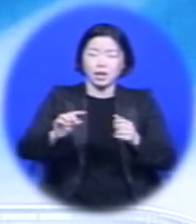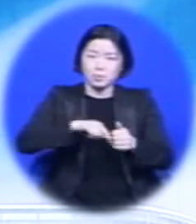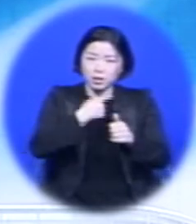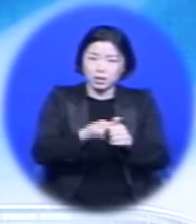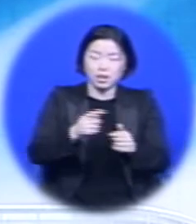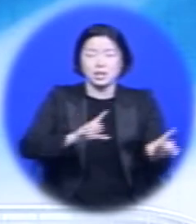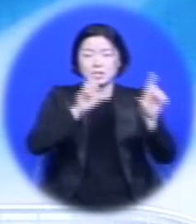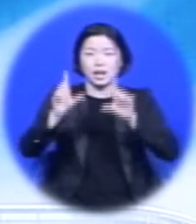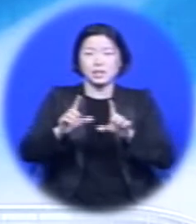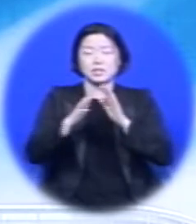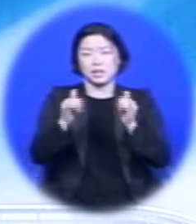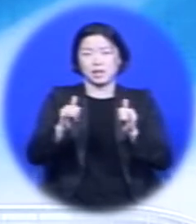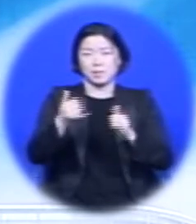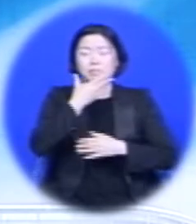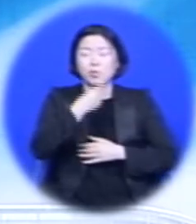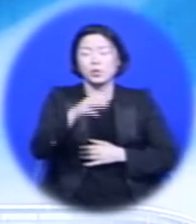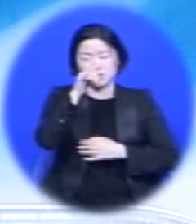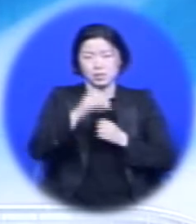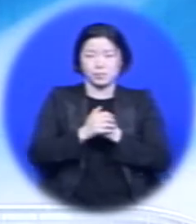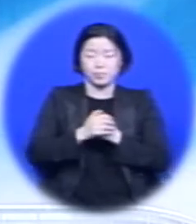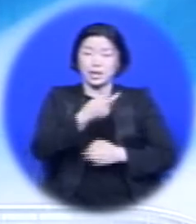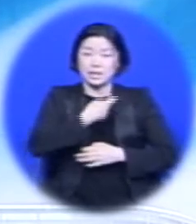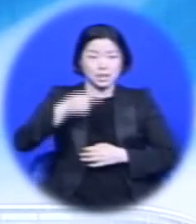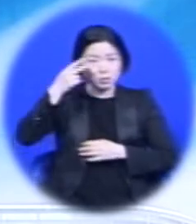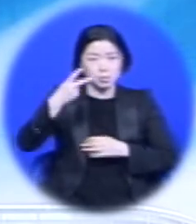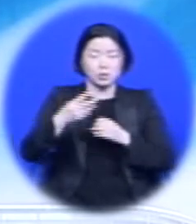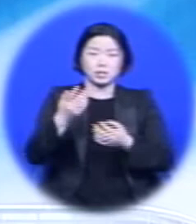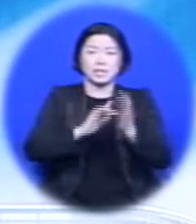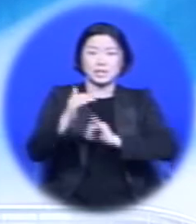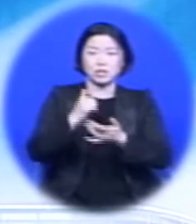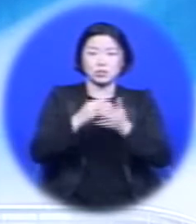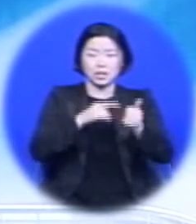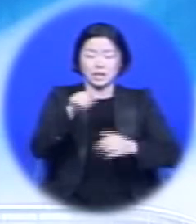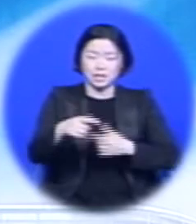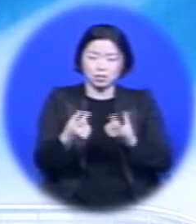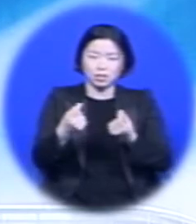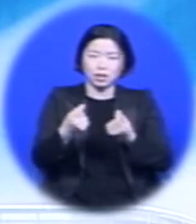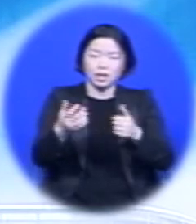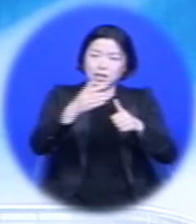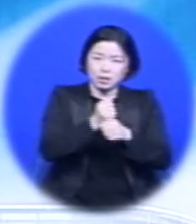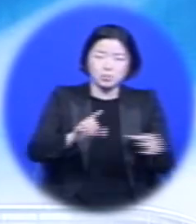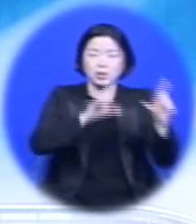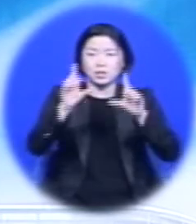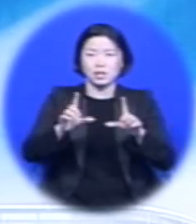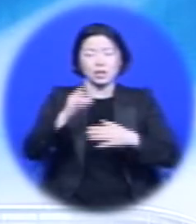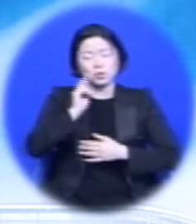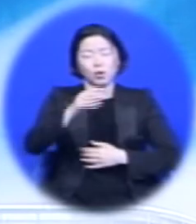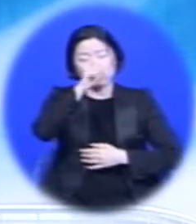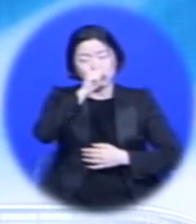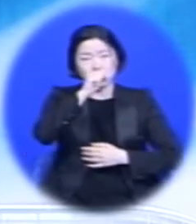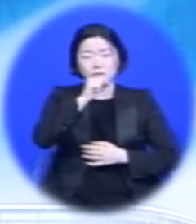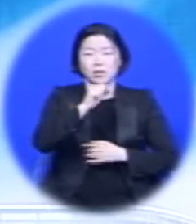있어요. 사도 바울은 예수님에게 이렇게 매여 사는 게 너무 좋아서